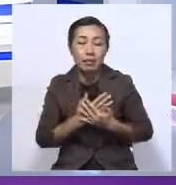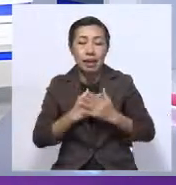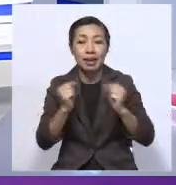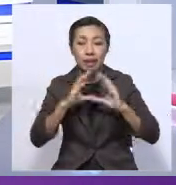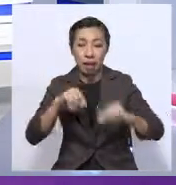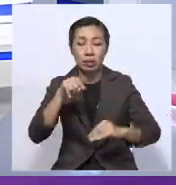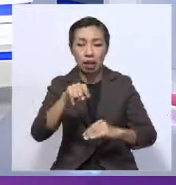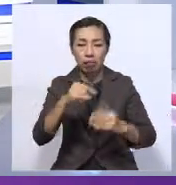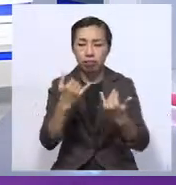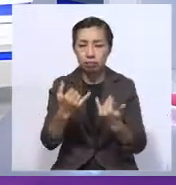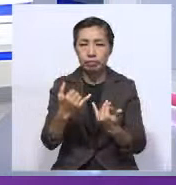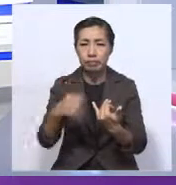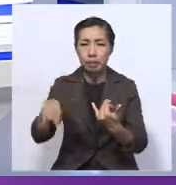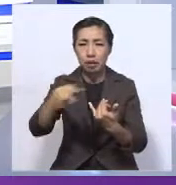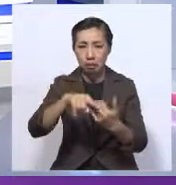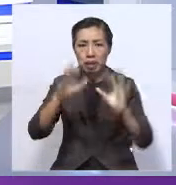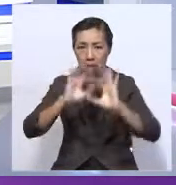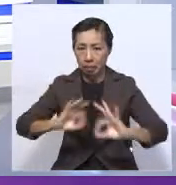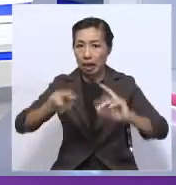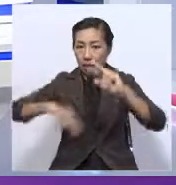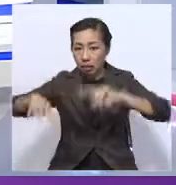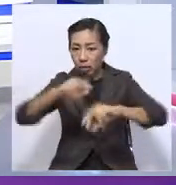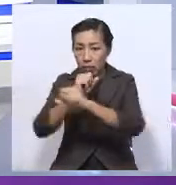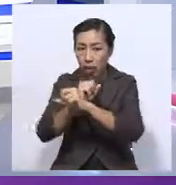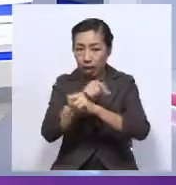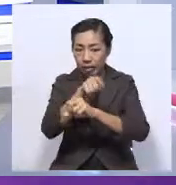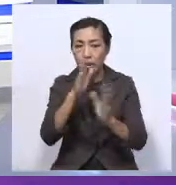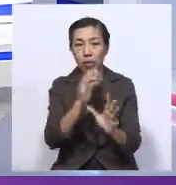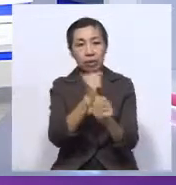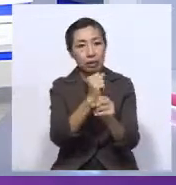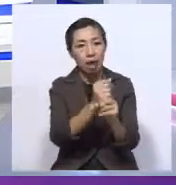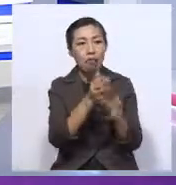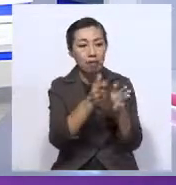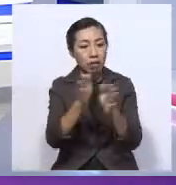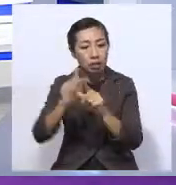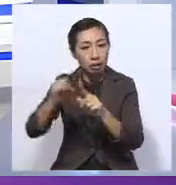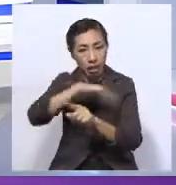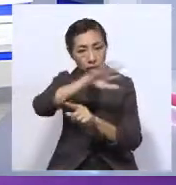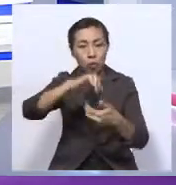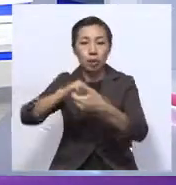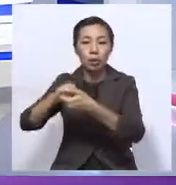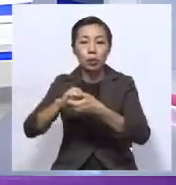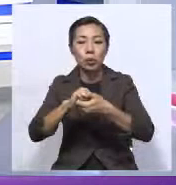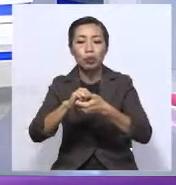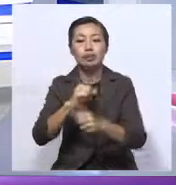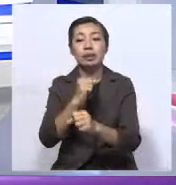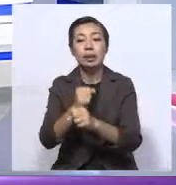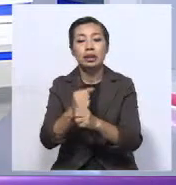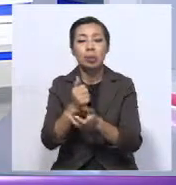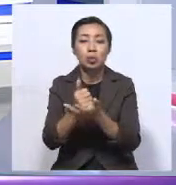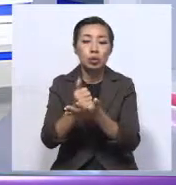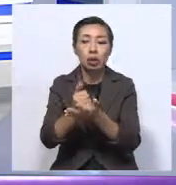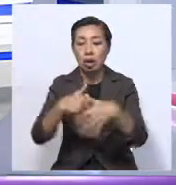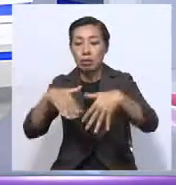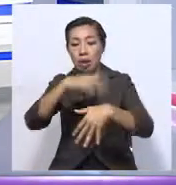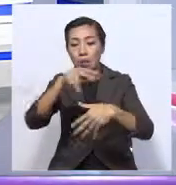หนาวนะครับก็ถือว่าเป็นอีกหนึ่งหัวใจสำคัญนะครับที่เจ้าหน้าที่ทุกภาคส่วนทุกคนร่วมมือกันร่วมแรงร่วมใจนะครับเพื่อที่จะ